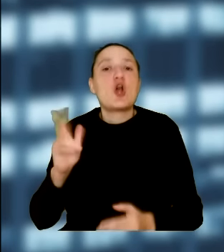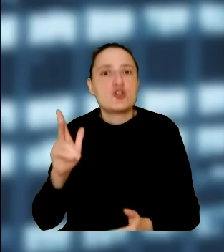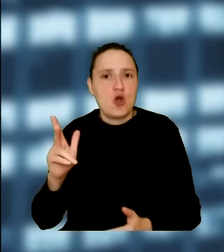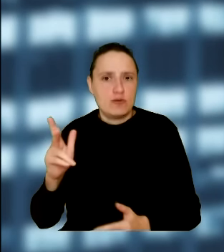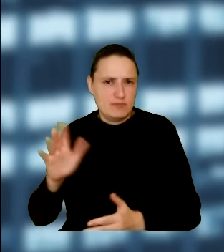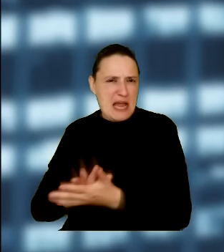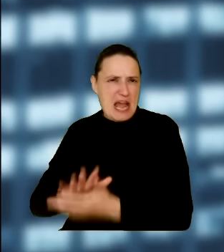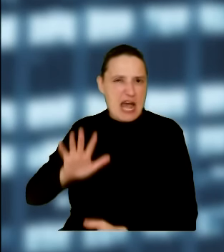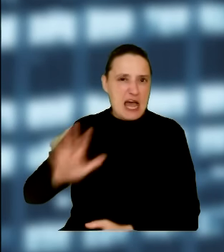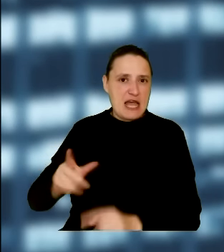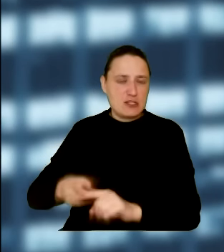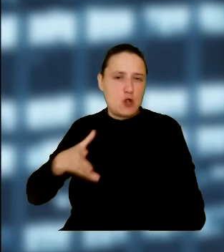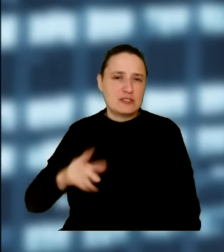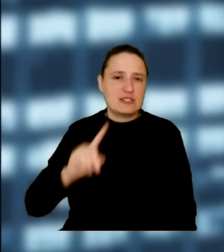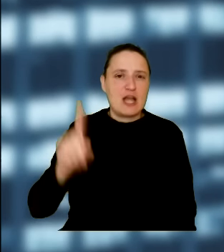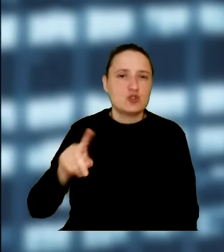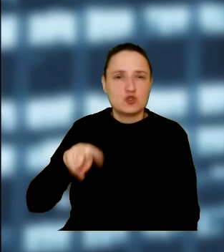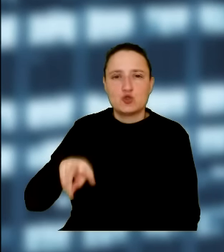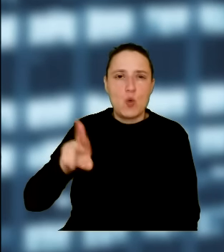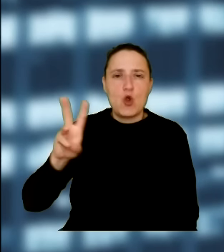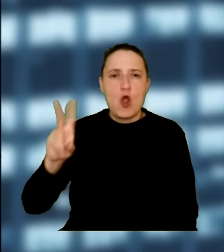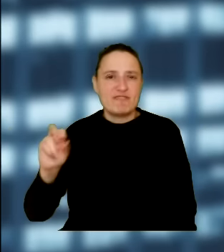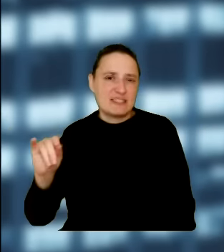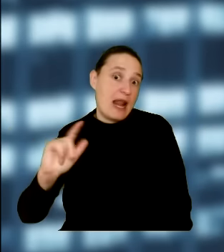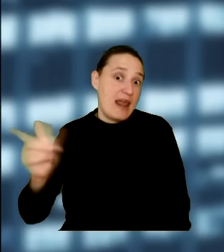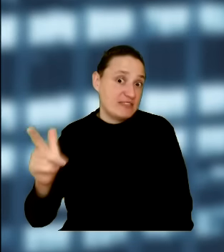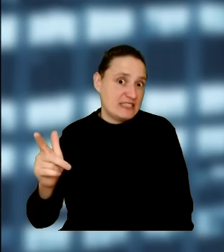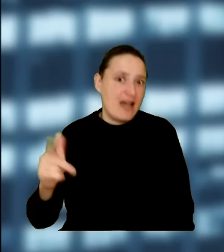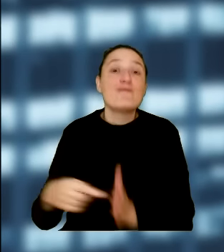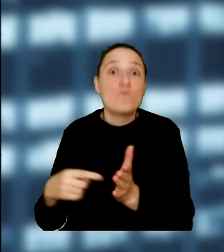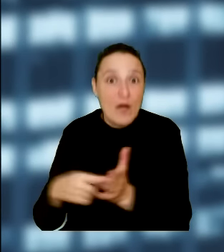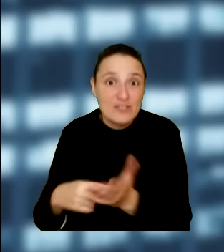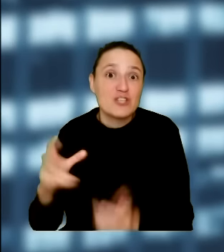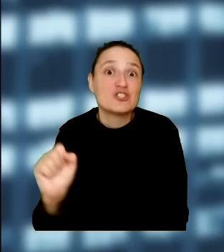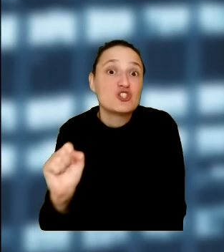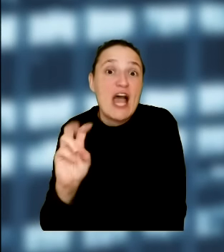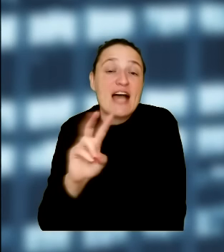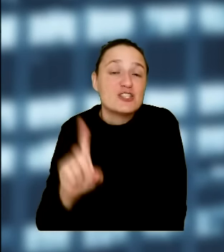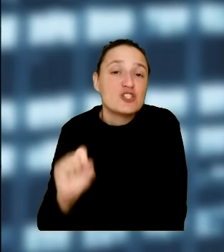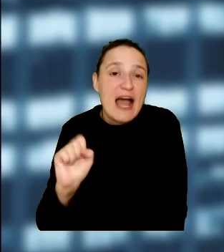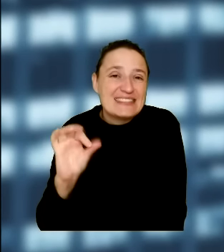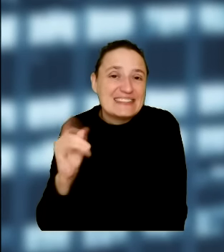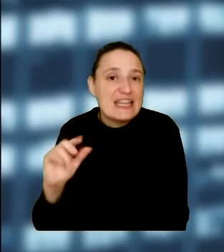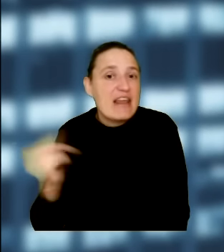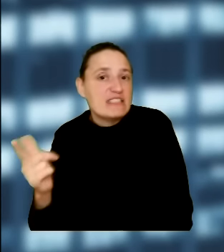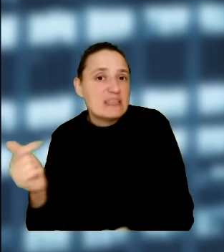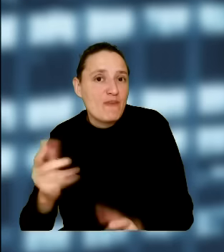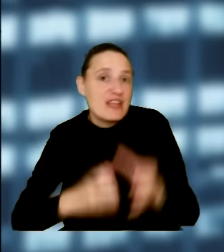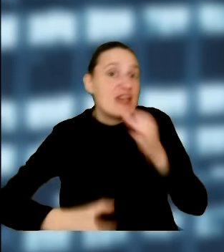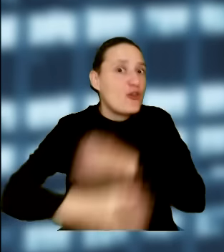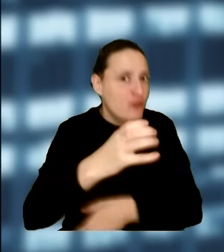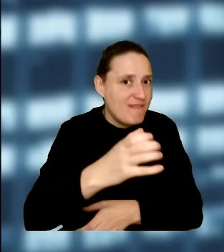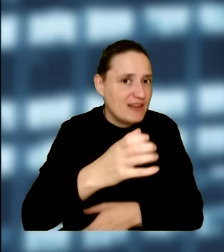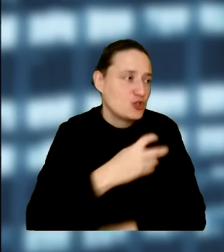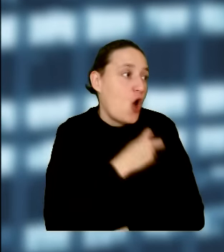pani poseł Anna Maria Żółkowska z Lewicy, no bo to przecież właśnie Włodzimierz Czarzasty miałby zrotować, czyli